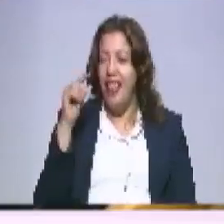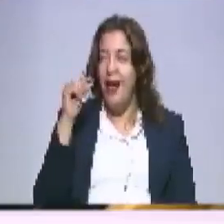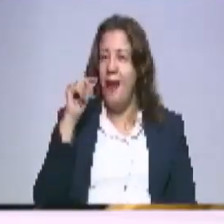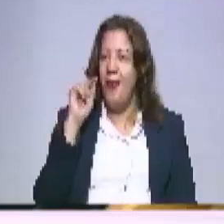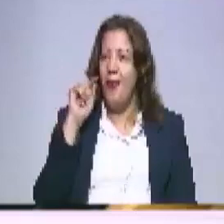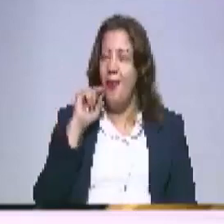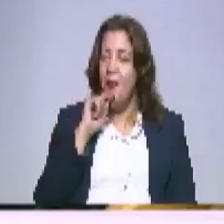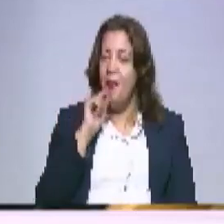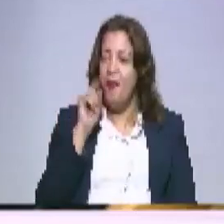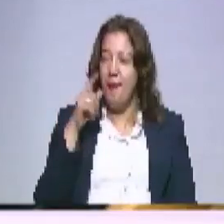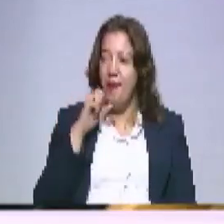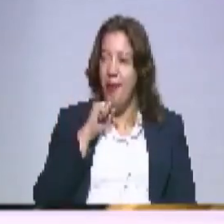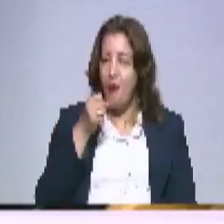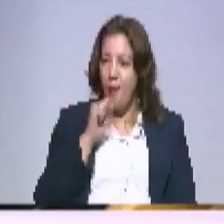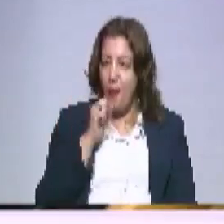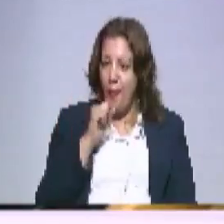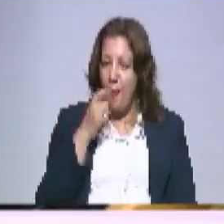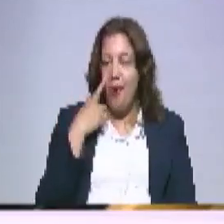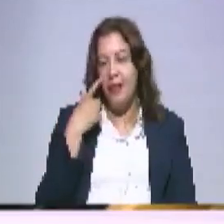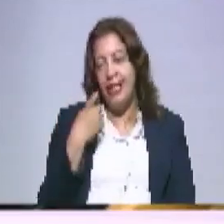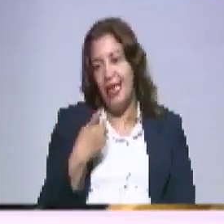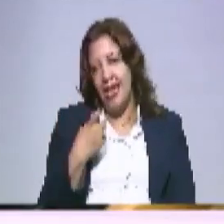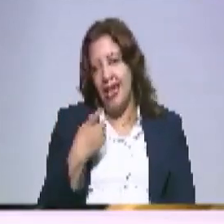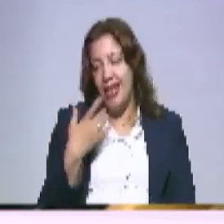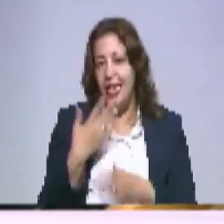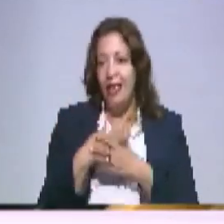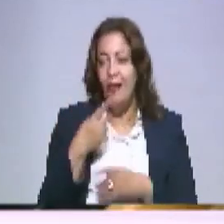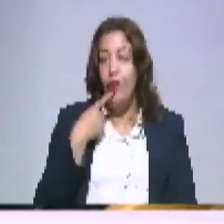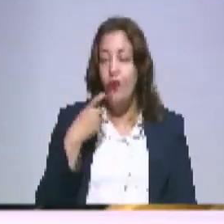أشوف أدوق في الآخر بقى.